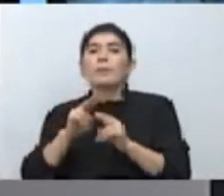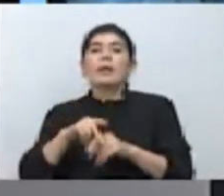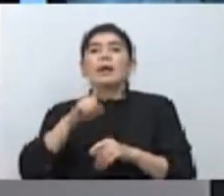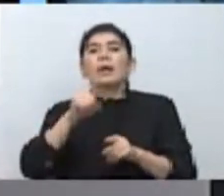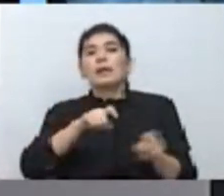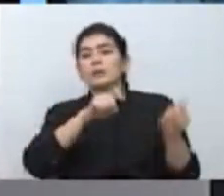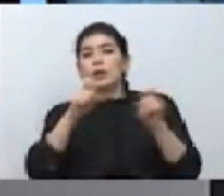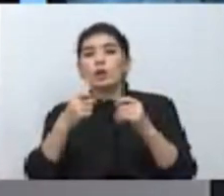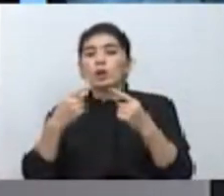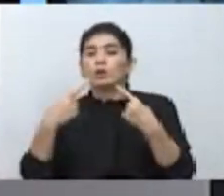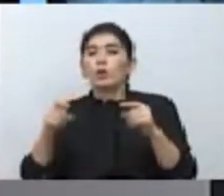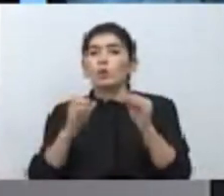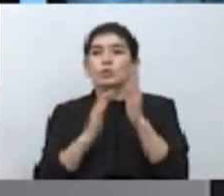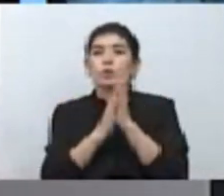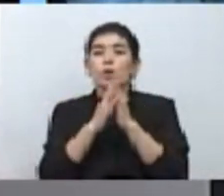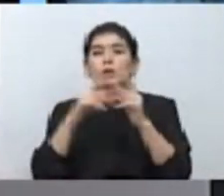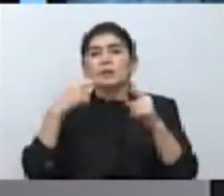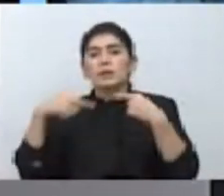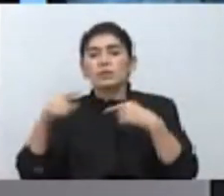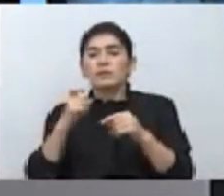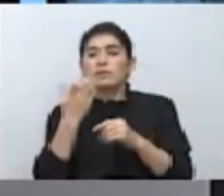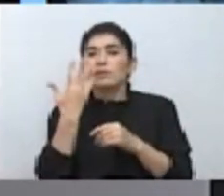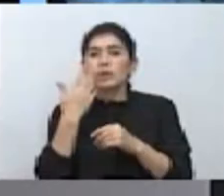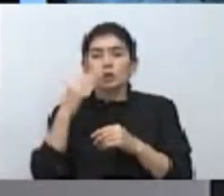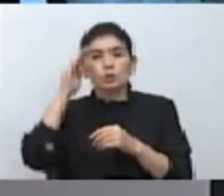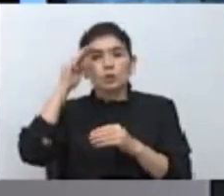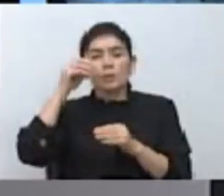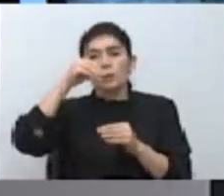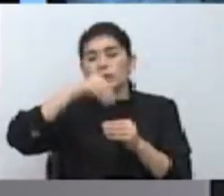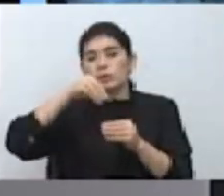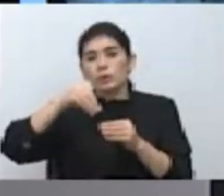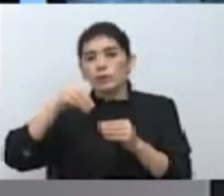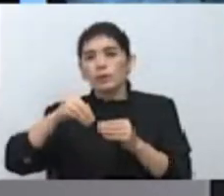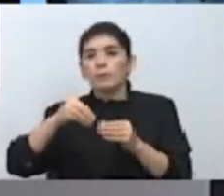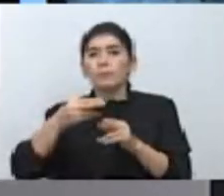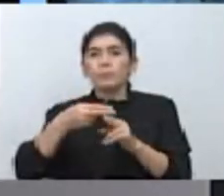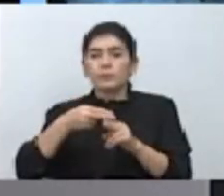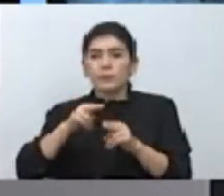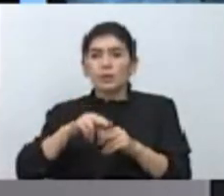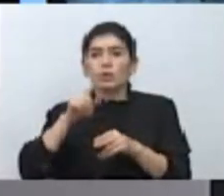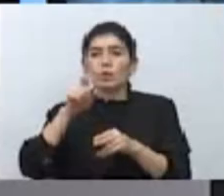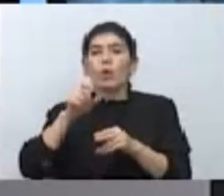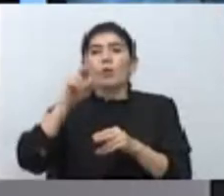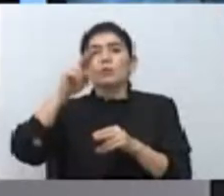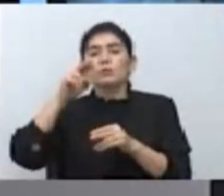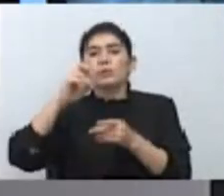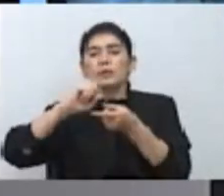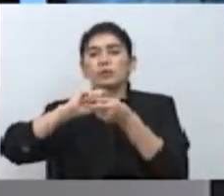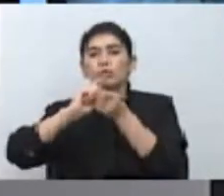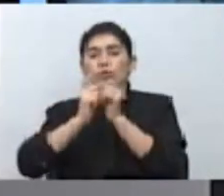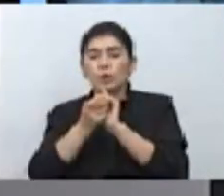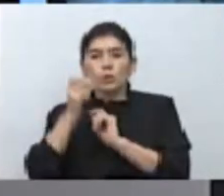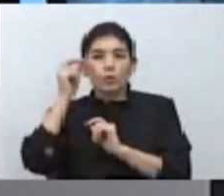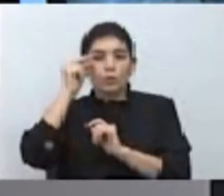esa o'simlikni turli xil rangli suvlarga solib, oq o'simligimizni ularni bo'yalish jarayonini